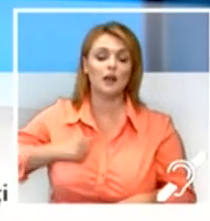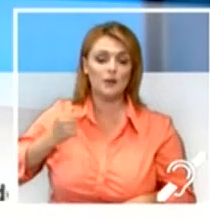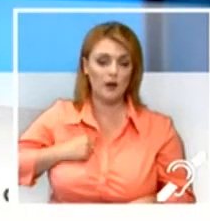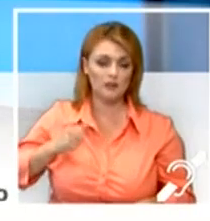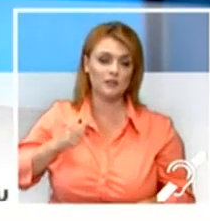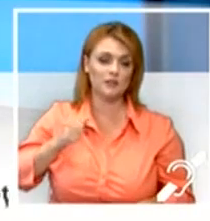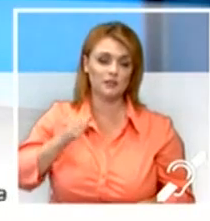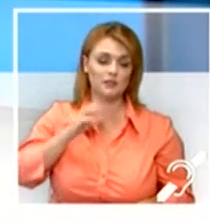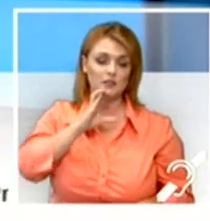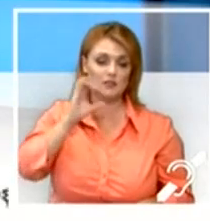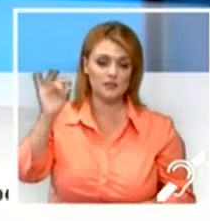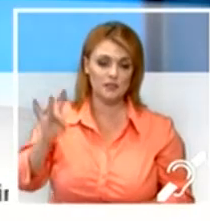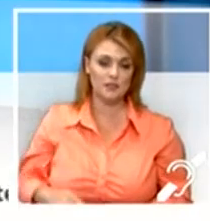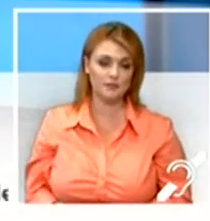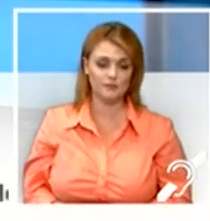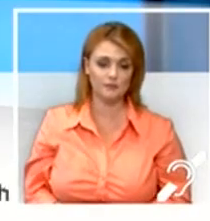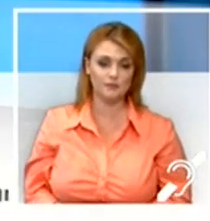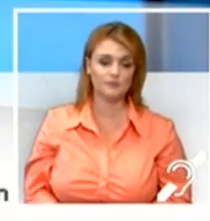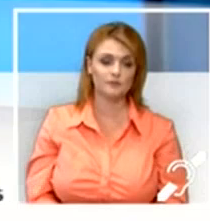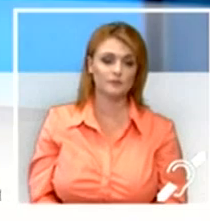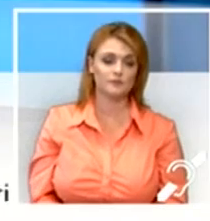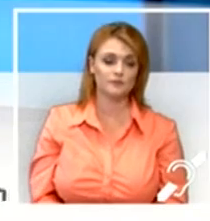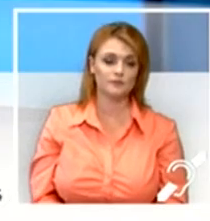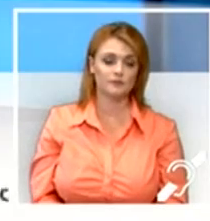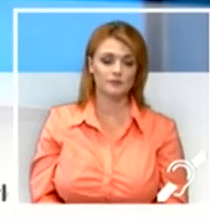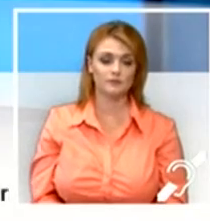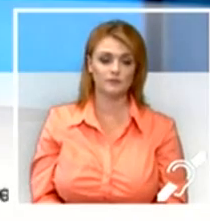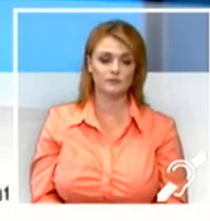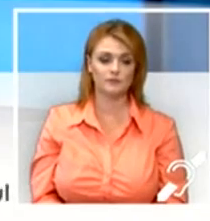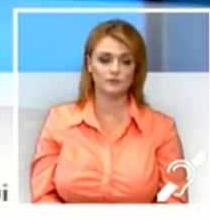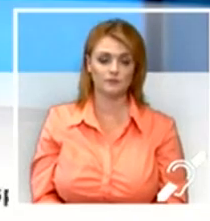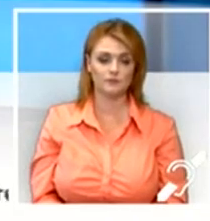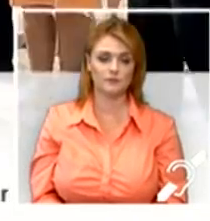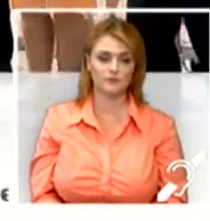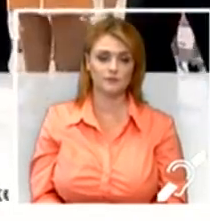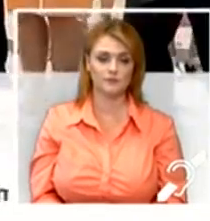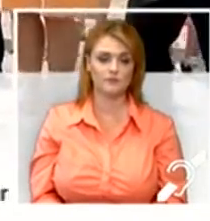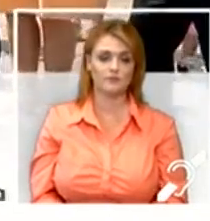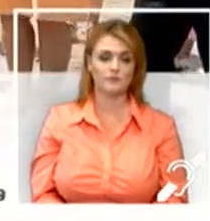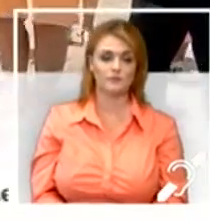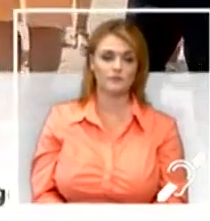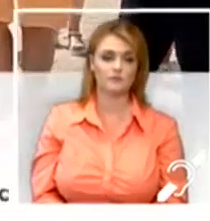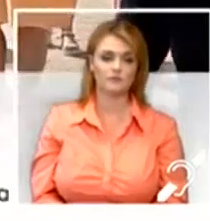grăniciari români căzuți pe Nistru, care a fost reabilitat de Asociația Monumentum.